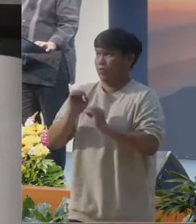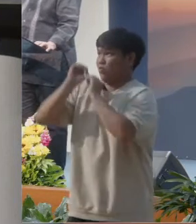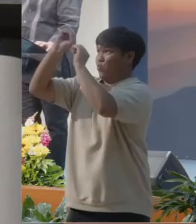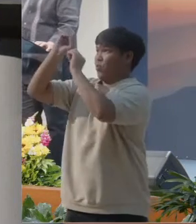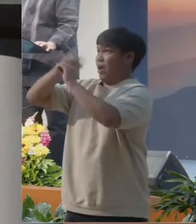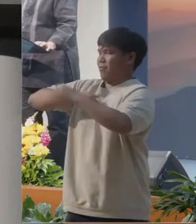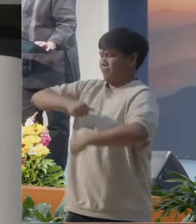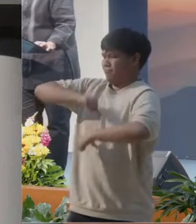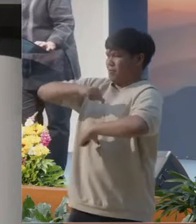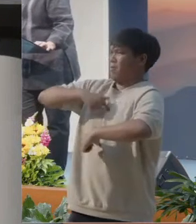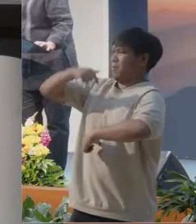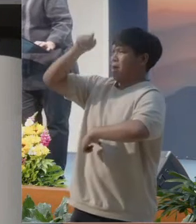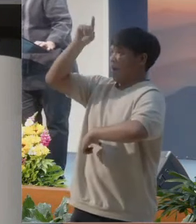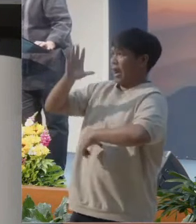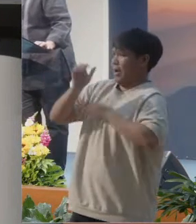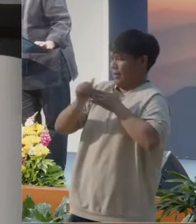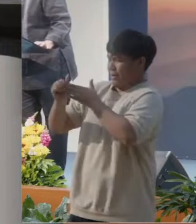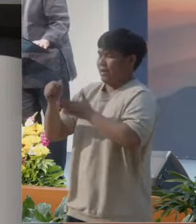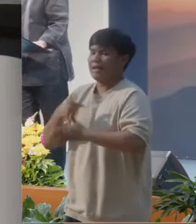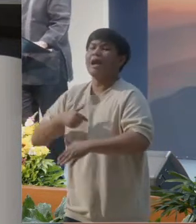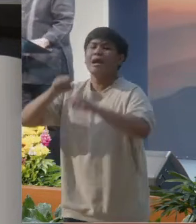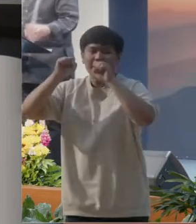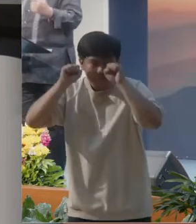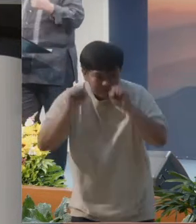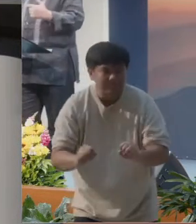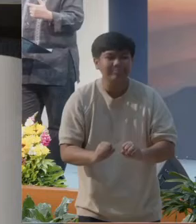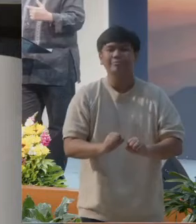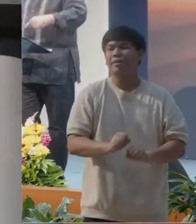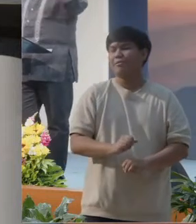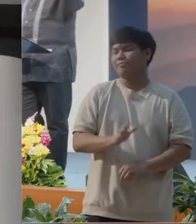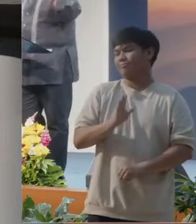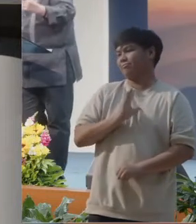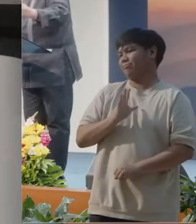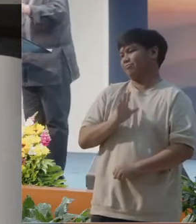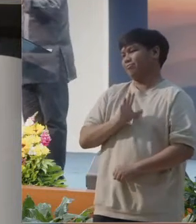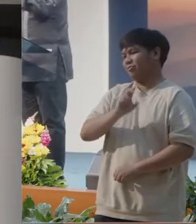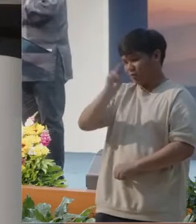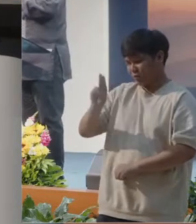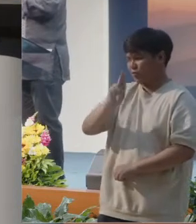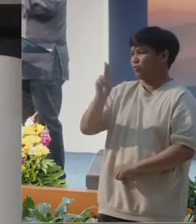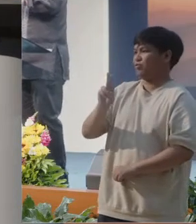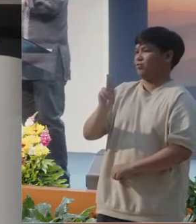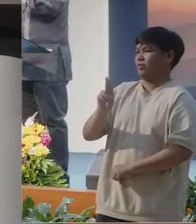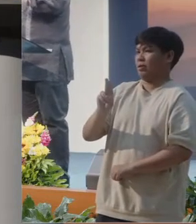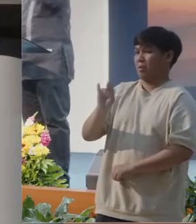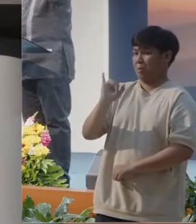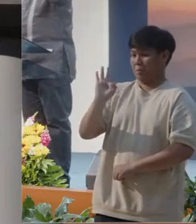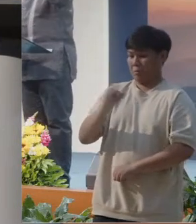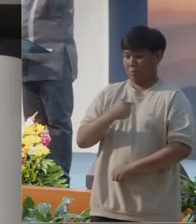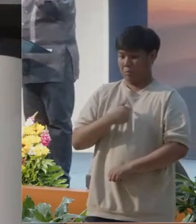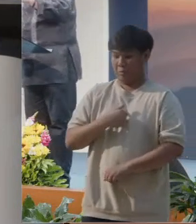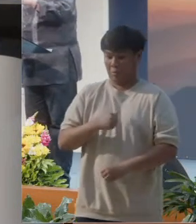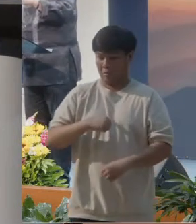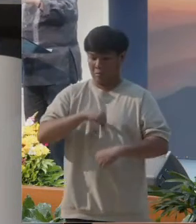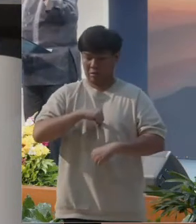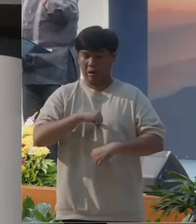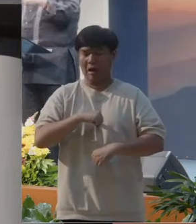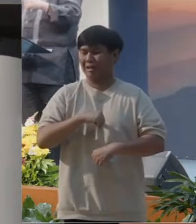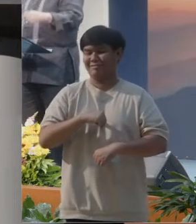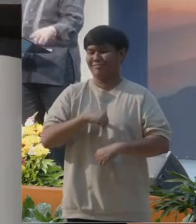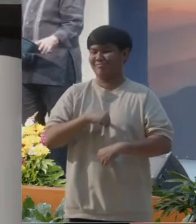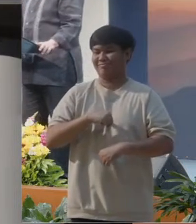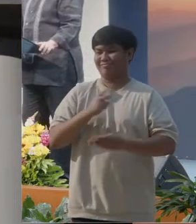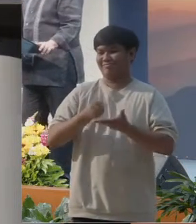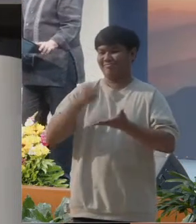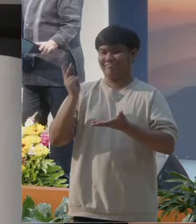ang Diyos ang siyang naitataas at hindi tayo. Pag inuna natin ang ating mga sarili, tiyak ang